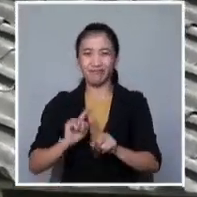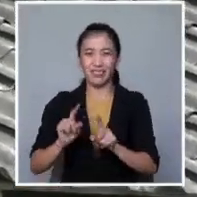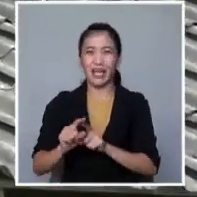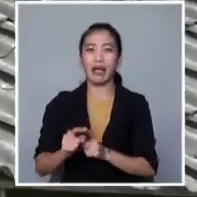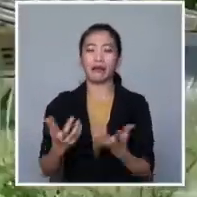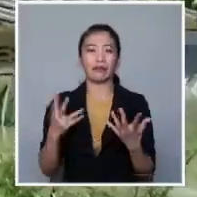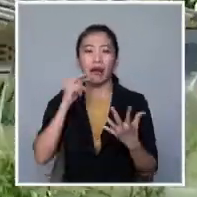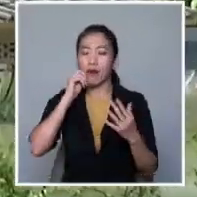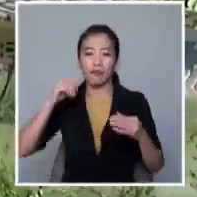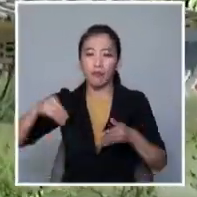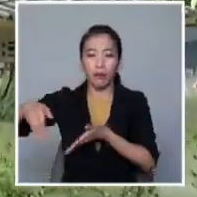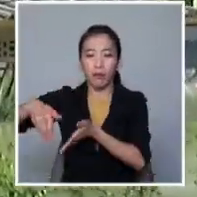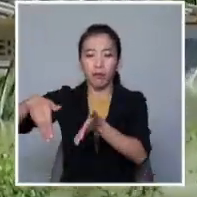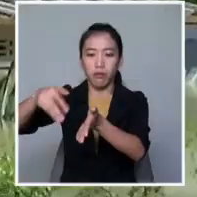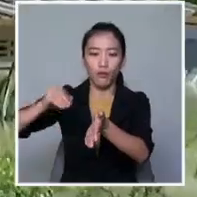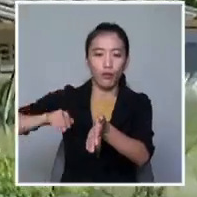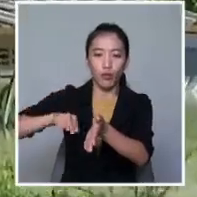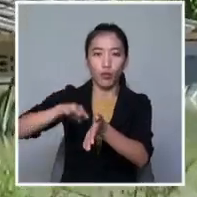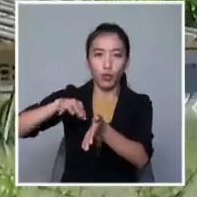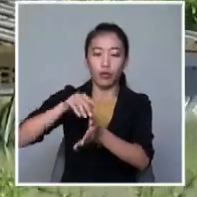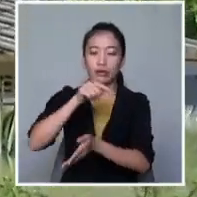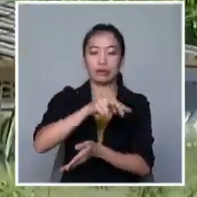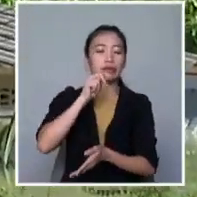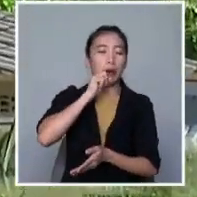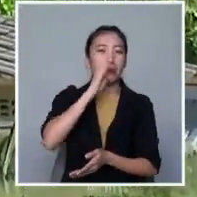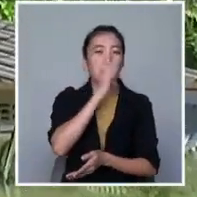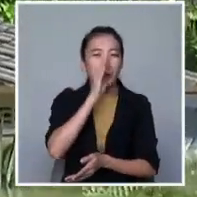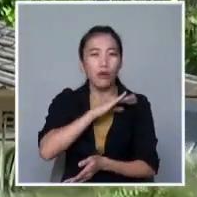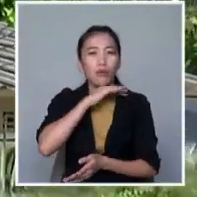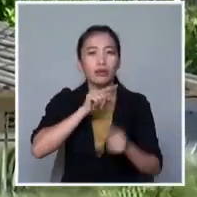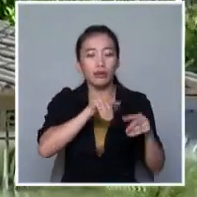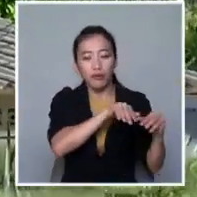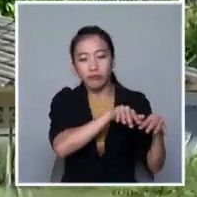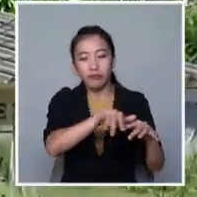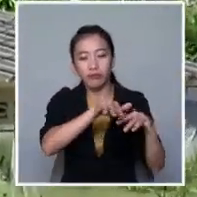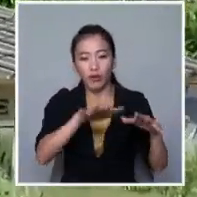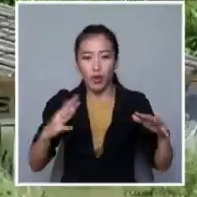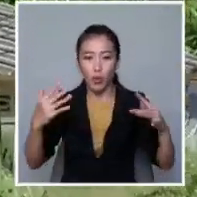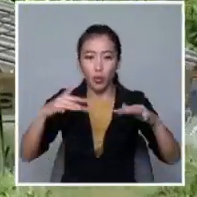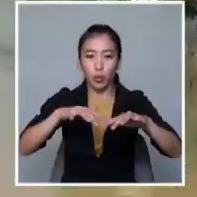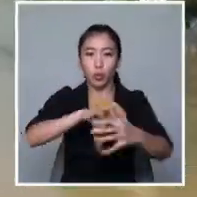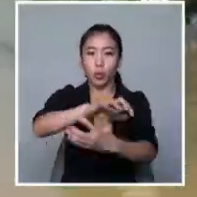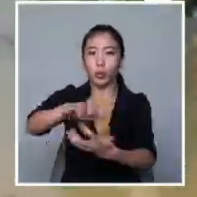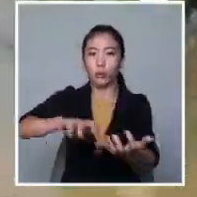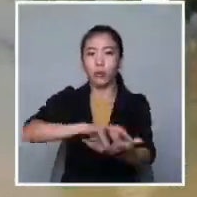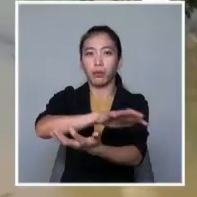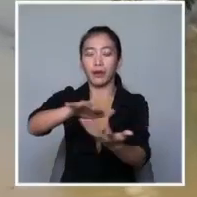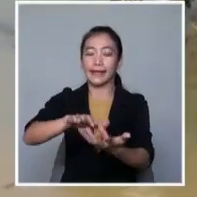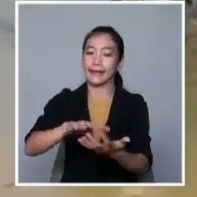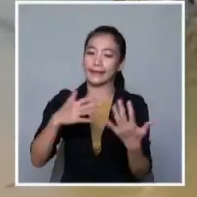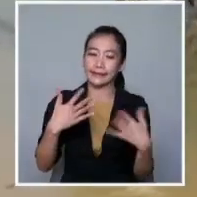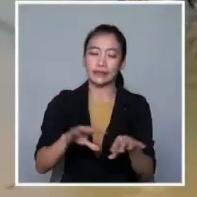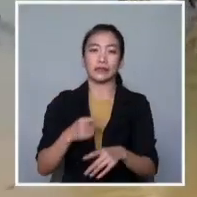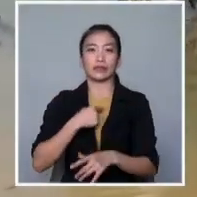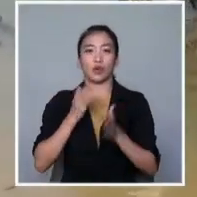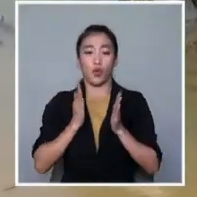ไหลเข้าสู่บ้านเรือนของชาวบ้านด้วย น่าเห็นใจมากแค่น้ำท่วมก็ว่าหนักแล้วแล้วน้ำที่มาก็เน่าเสียอีกนะครับส่งผลกระทบต่อผิวหนังนะ